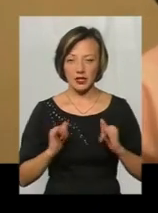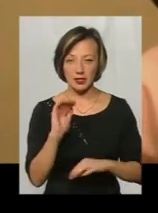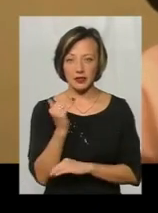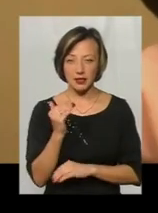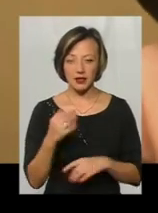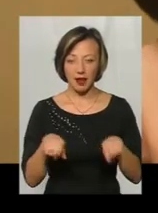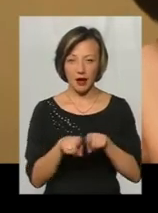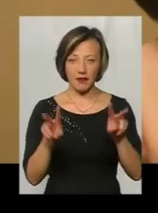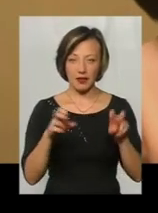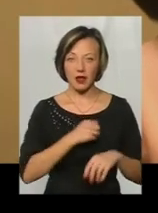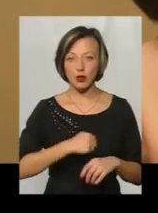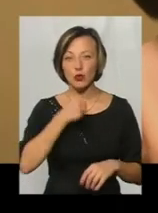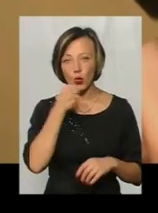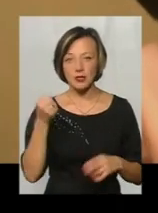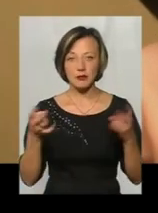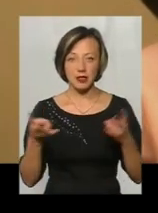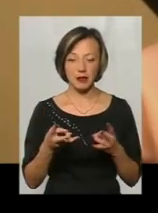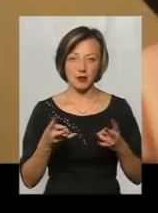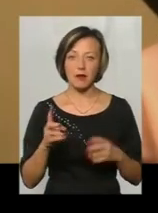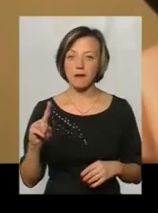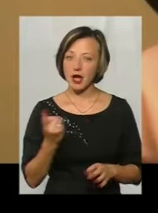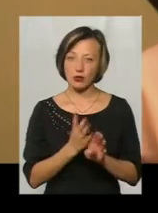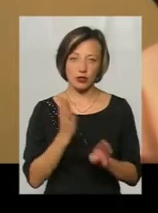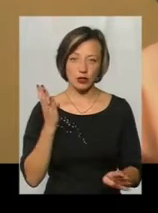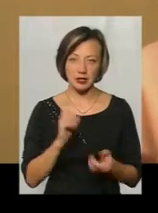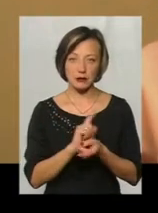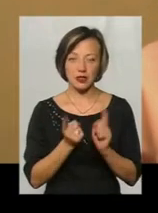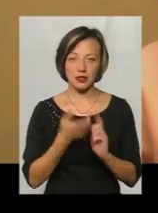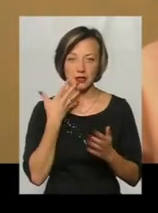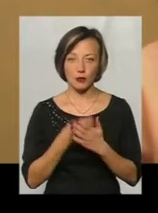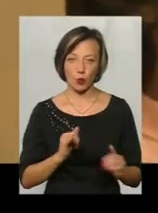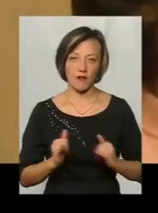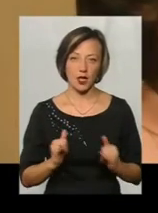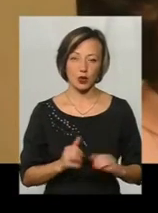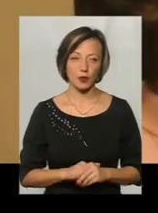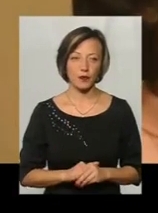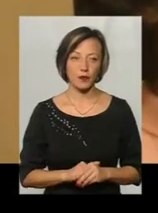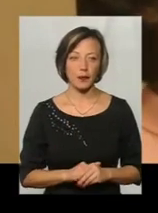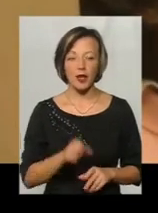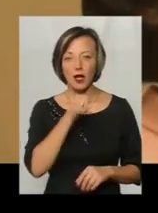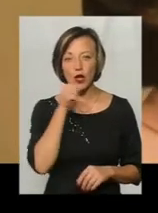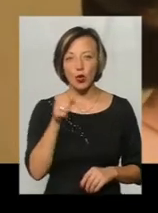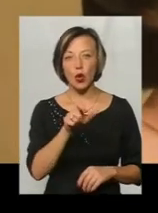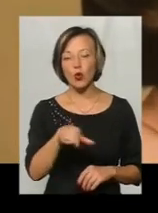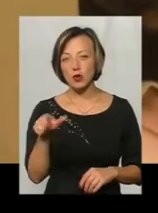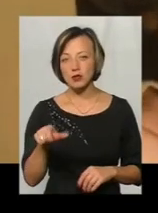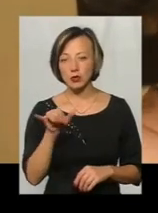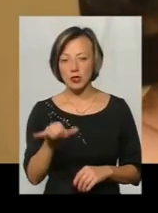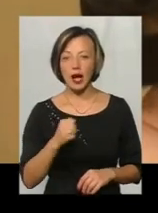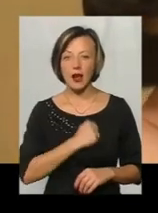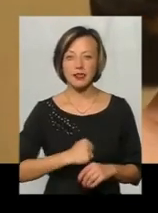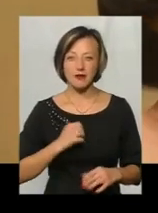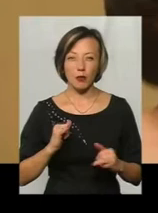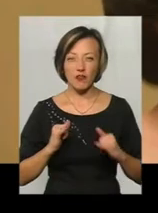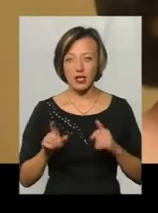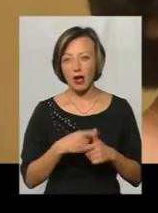вид агресії, дорослим треба перш за все змінити свою поведінку. Дорослим, у яких спостерігається агресивна